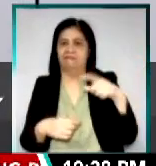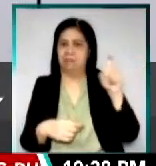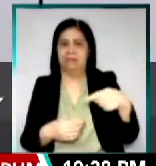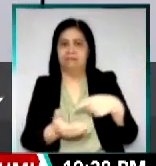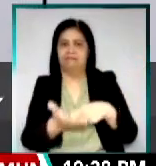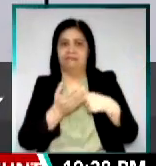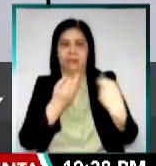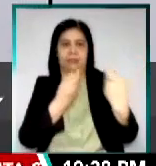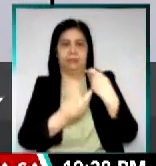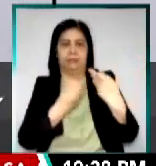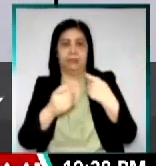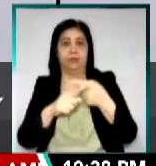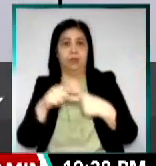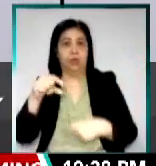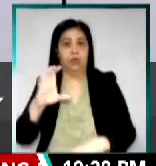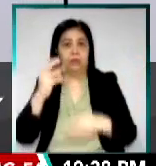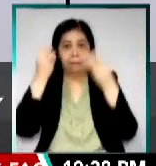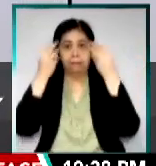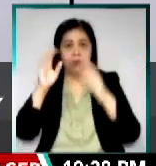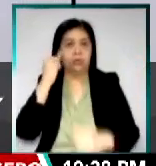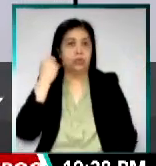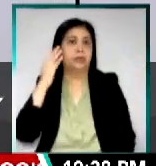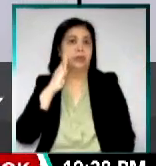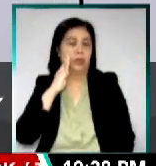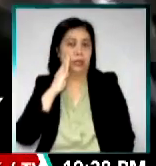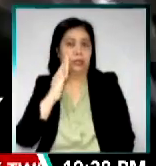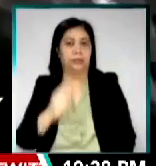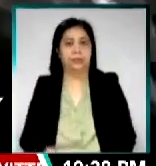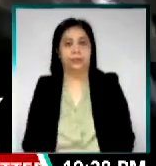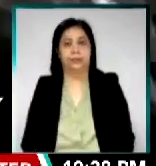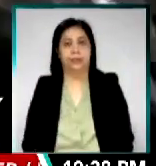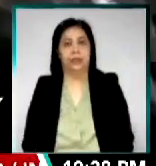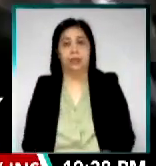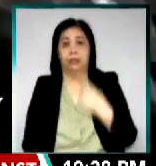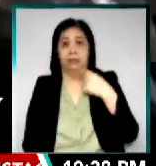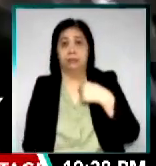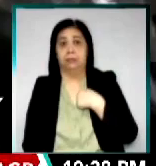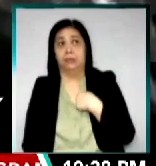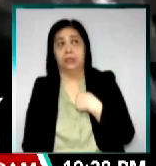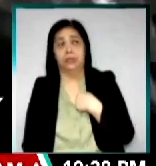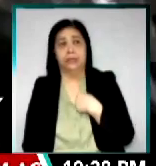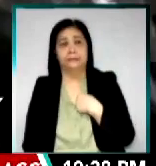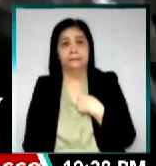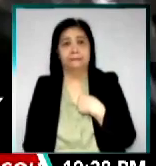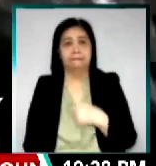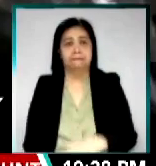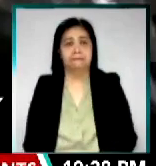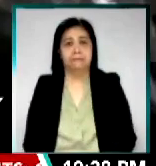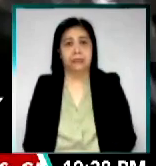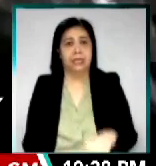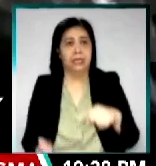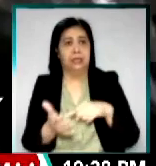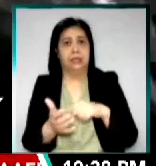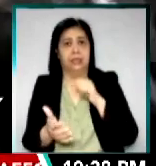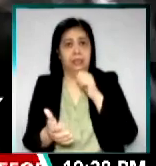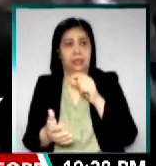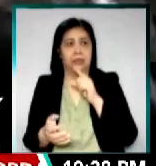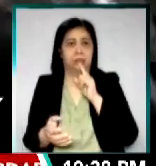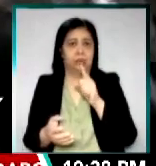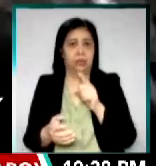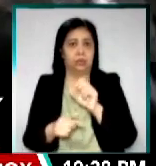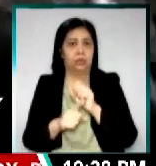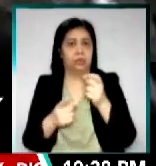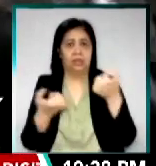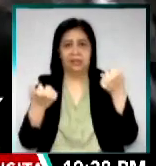mula kay Quezon City Mayor Joy Belmonte. Ang sa akin lang naman, this is not really a social event or